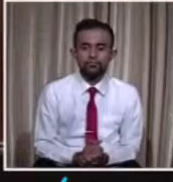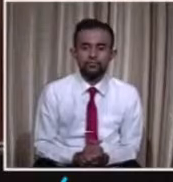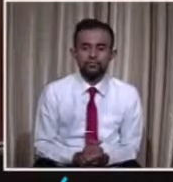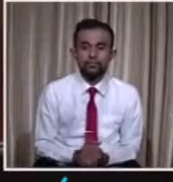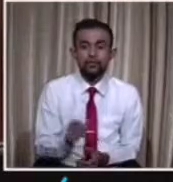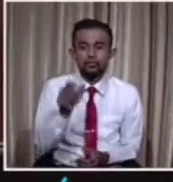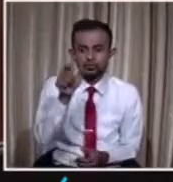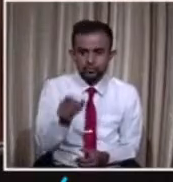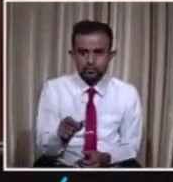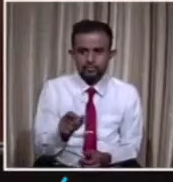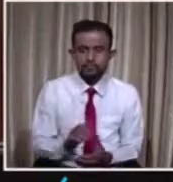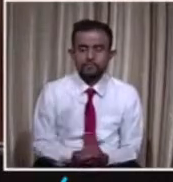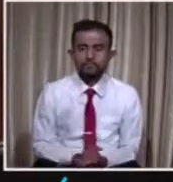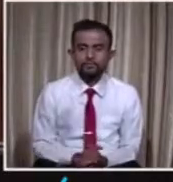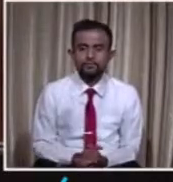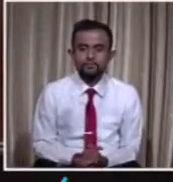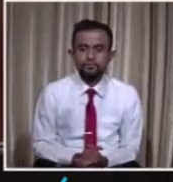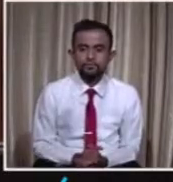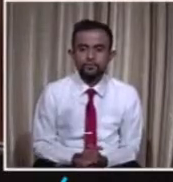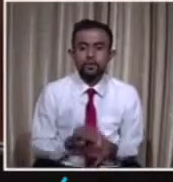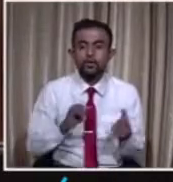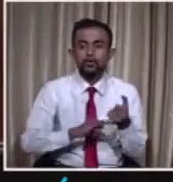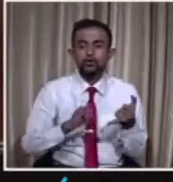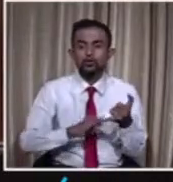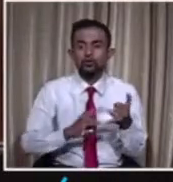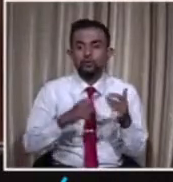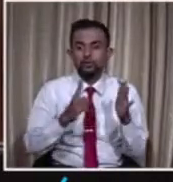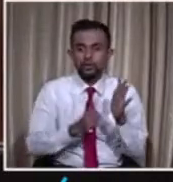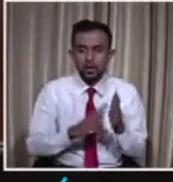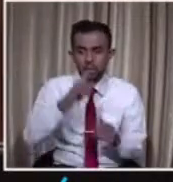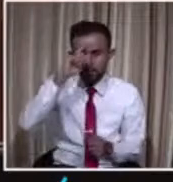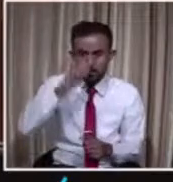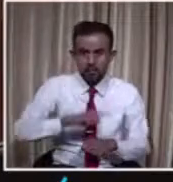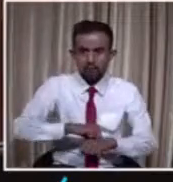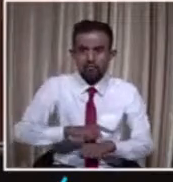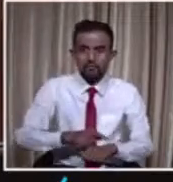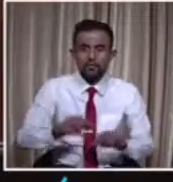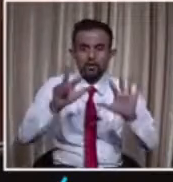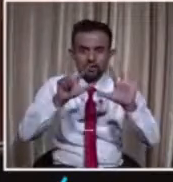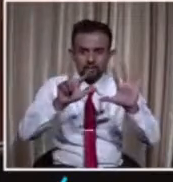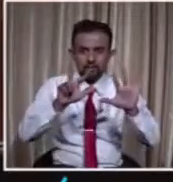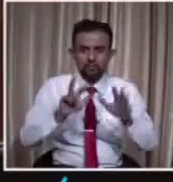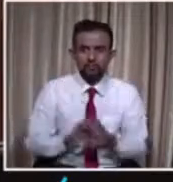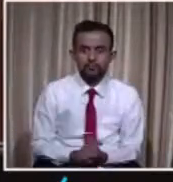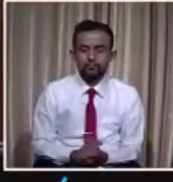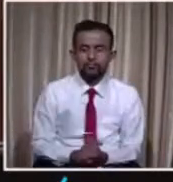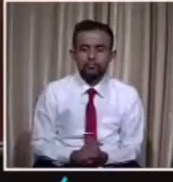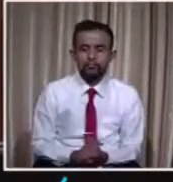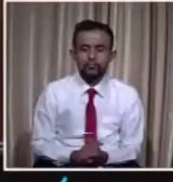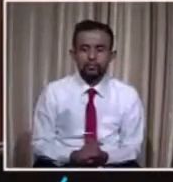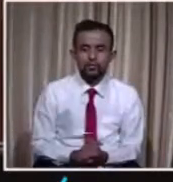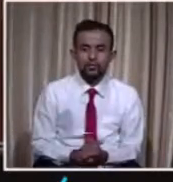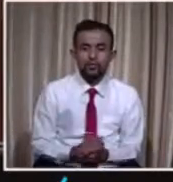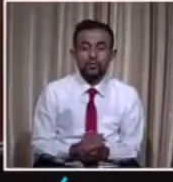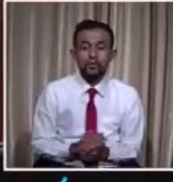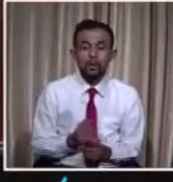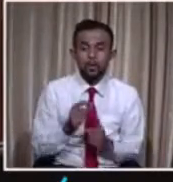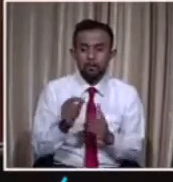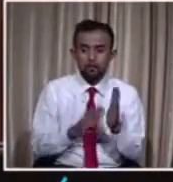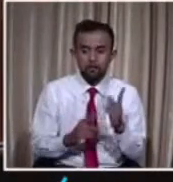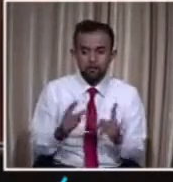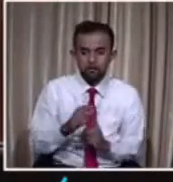obutuma, asosil pem jayarat metuma, obutuma tad menitu atakti. Garu mula sanaruda mantri